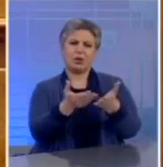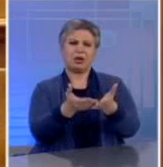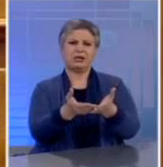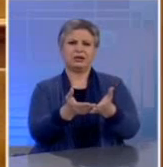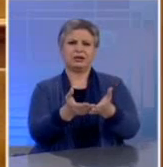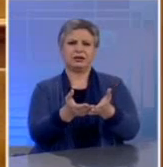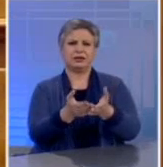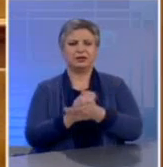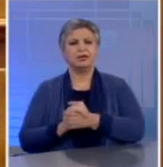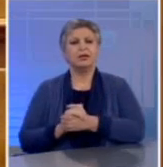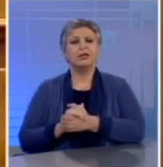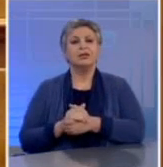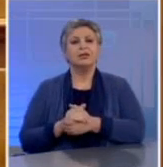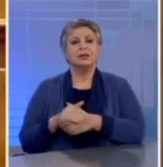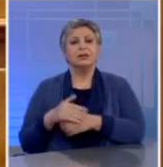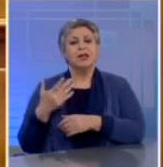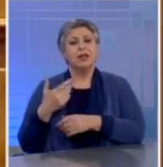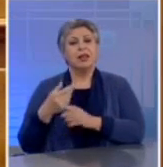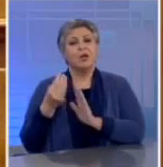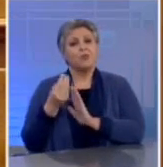Τα αιτήματα ενίοτε...